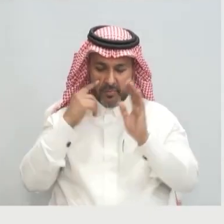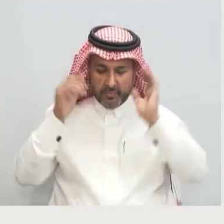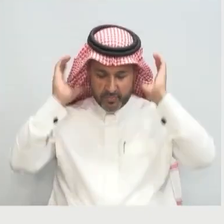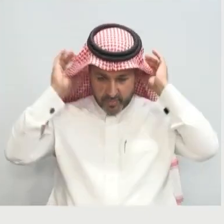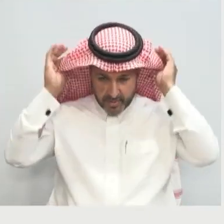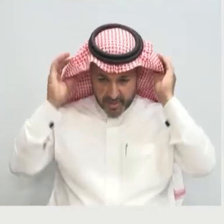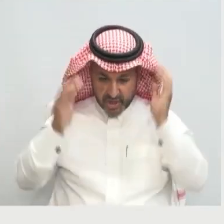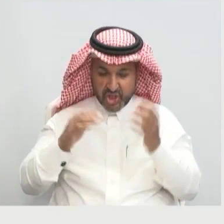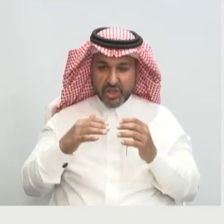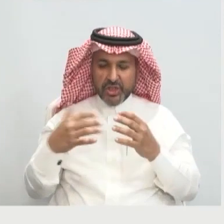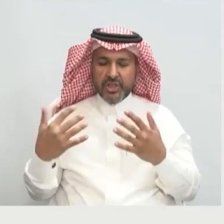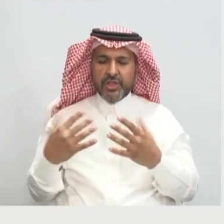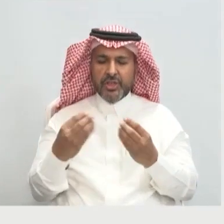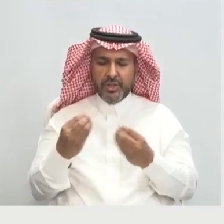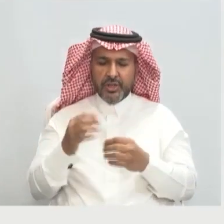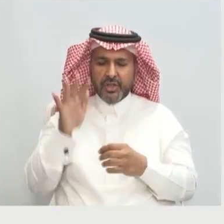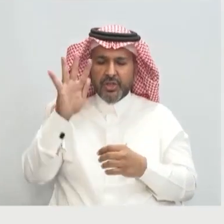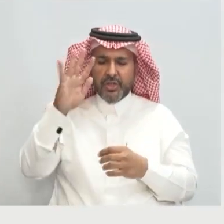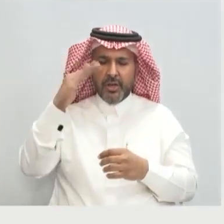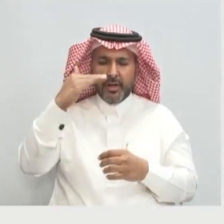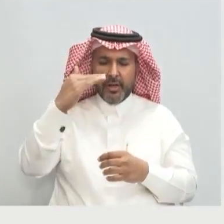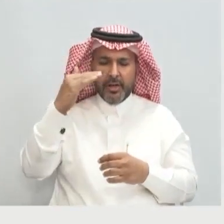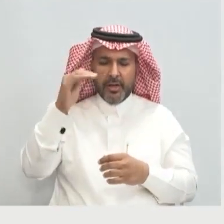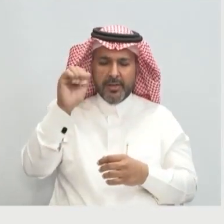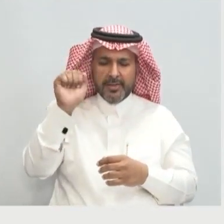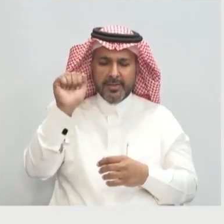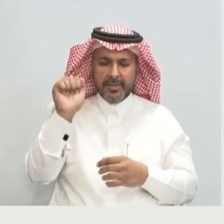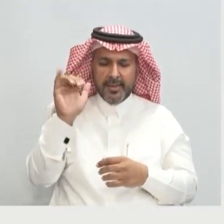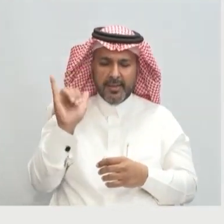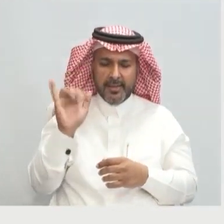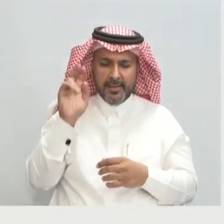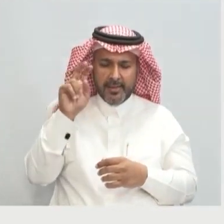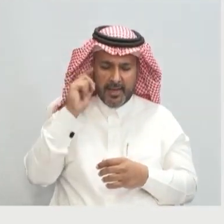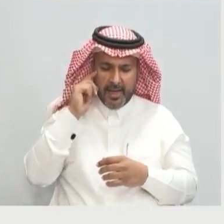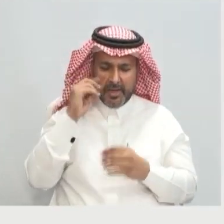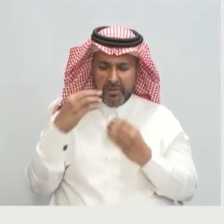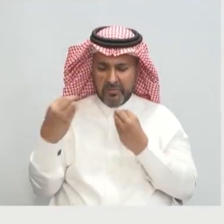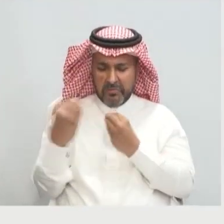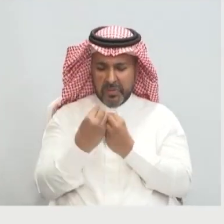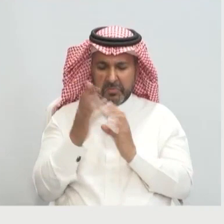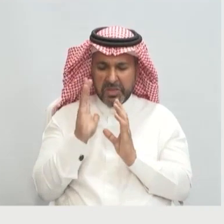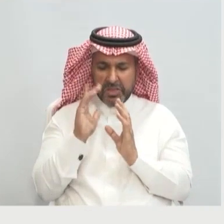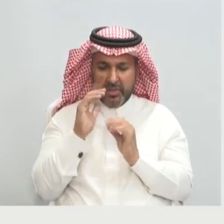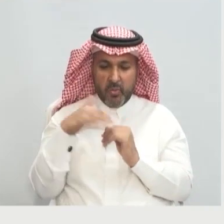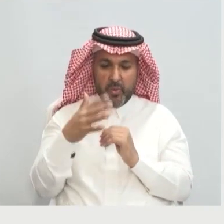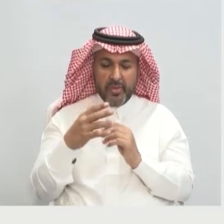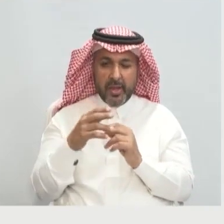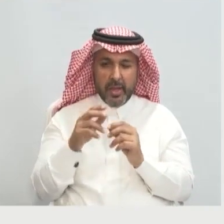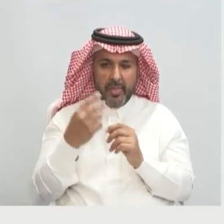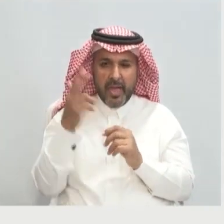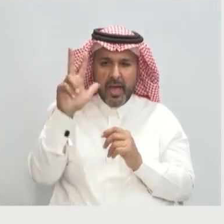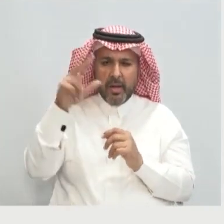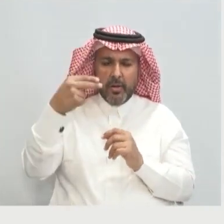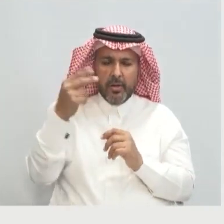عنقودي ذكرنا قد يكون تواصل من فرد لفرد وبطريقه غير رسميه وقد يكون فرصه من خلال هذا النوع يتم نشر الشائعات